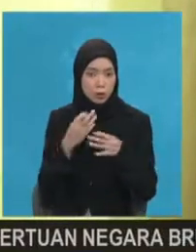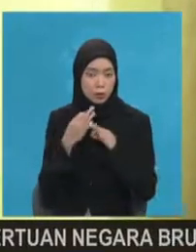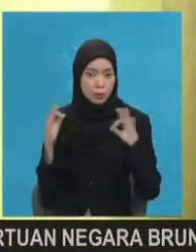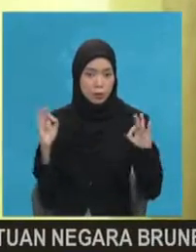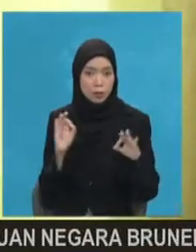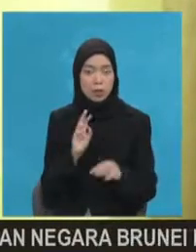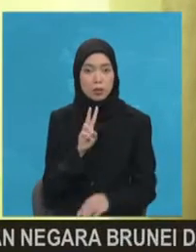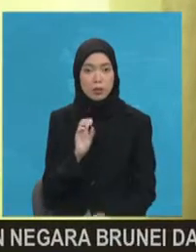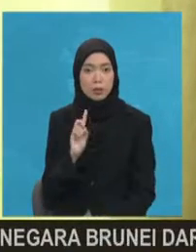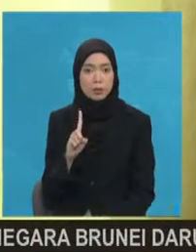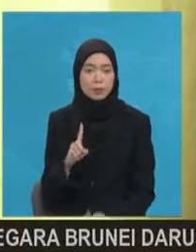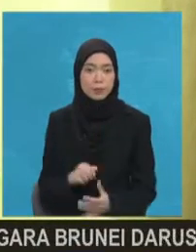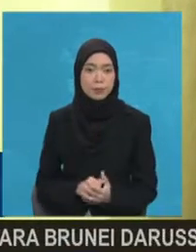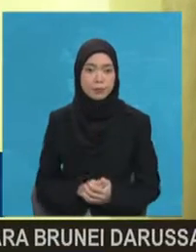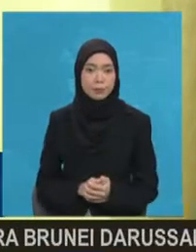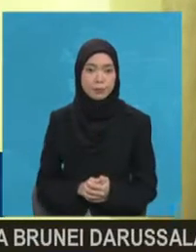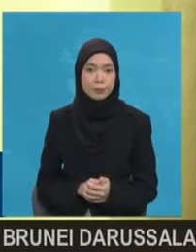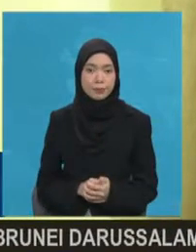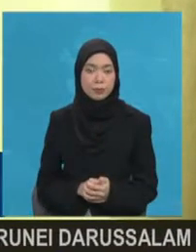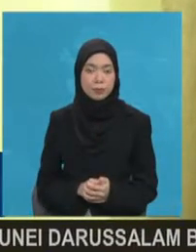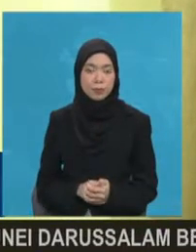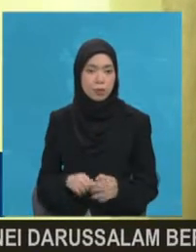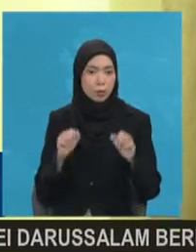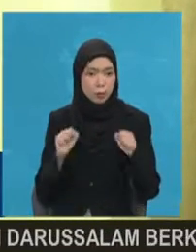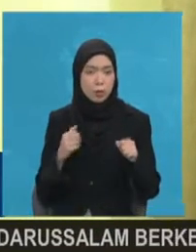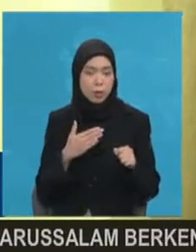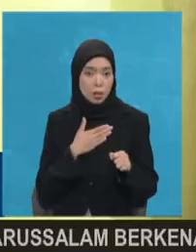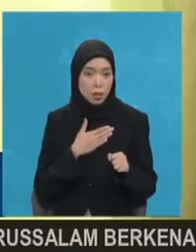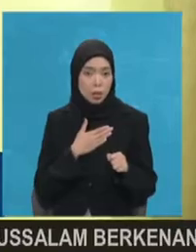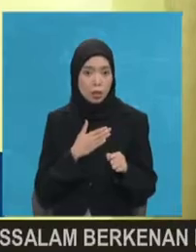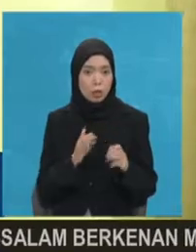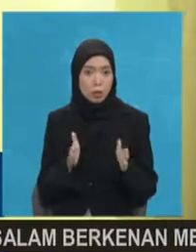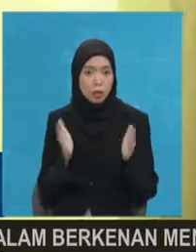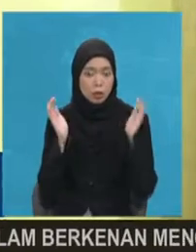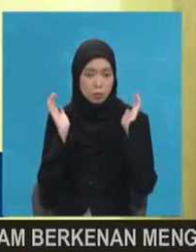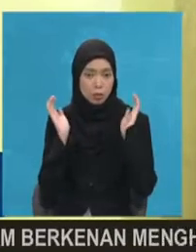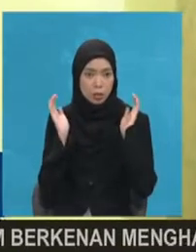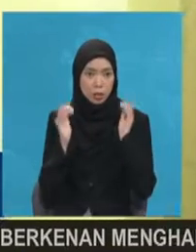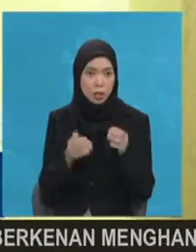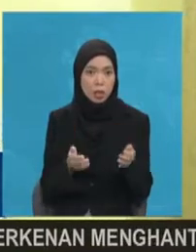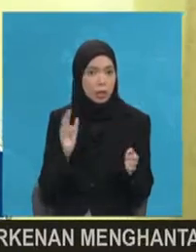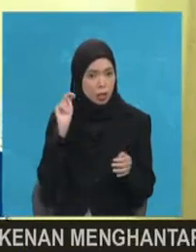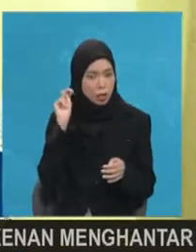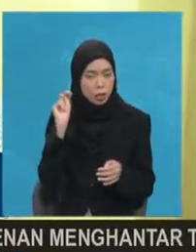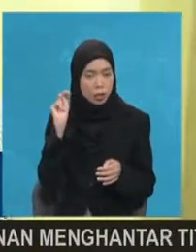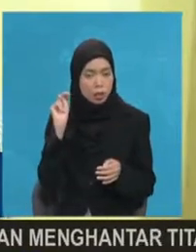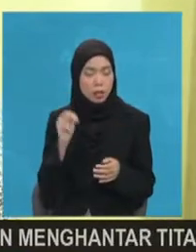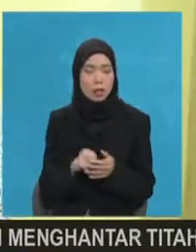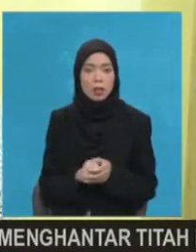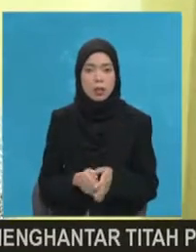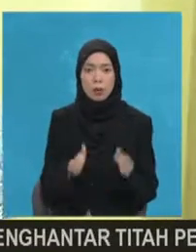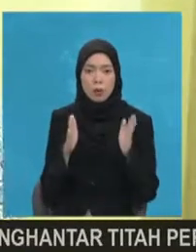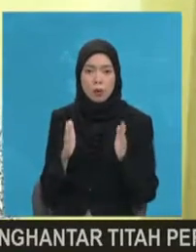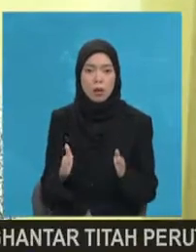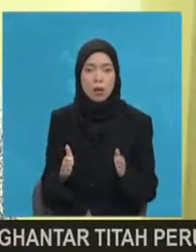satu untuk membolehkan saya sebagai anak Brunei suatu hari menjadi warga yang berjasa